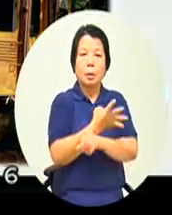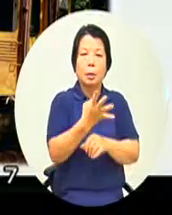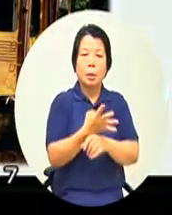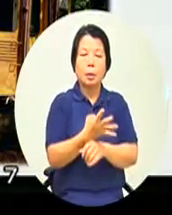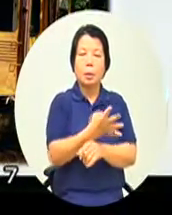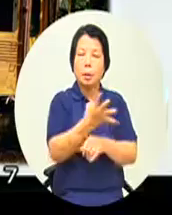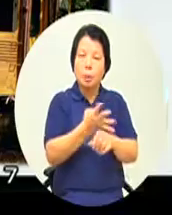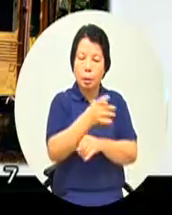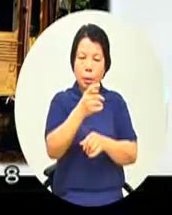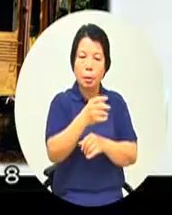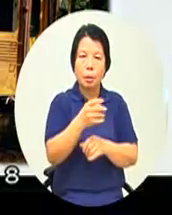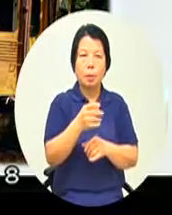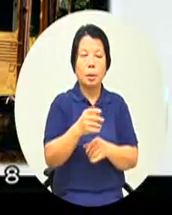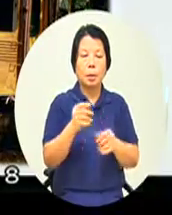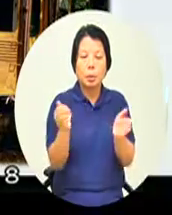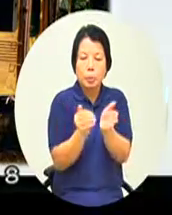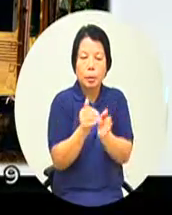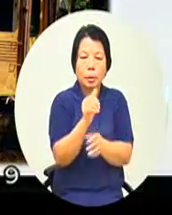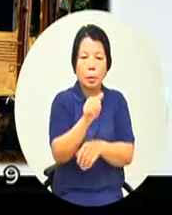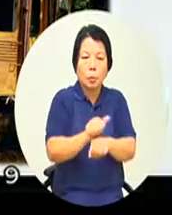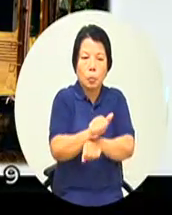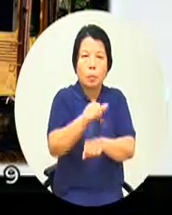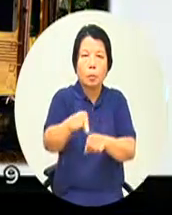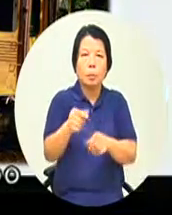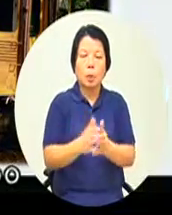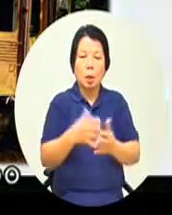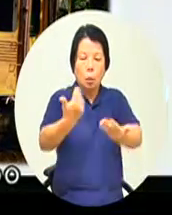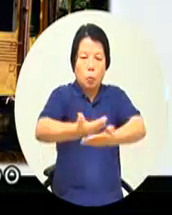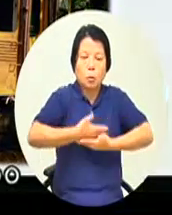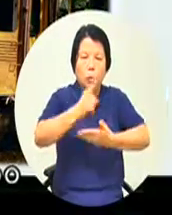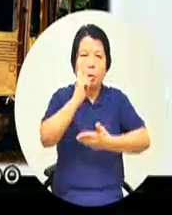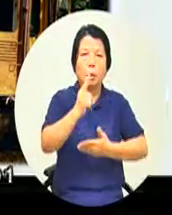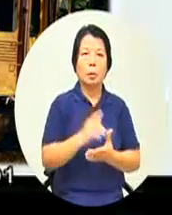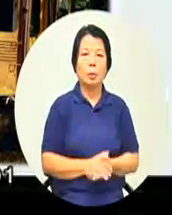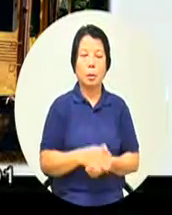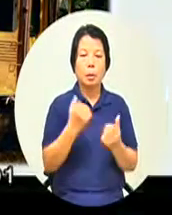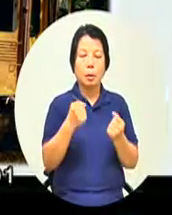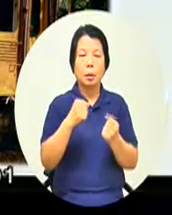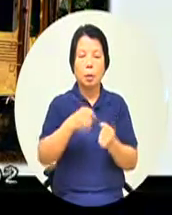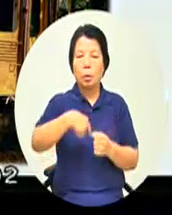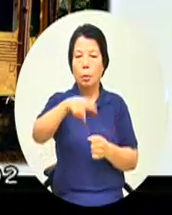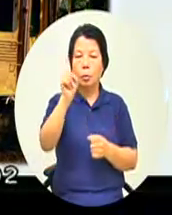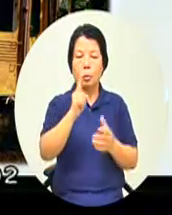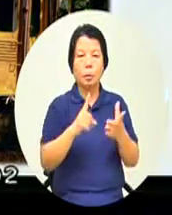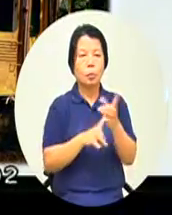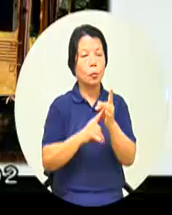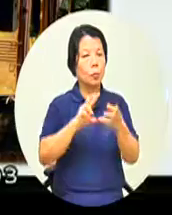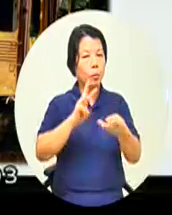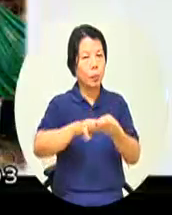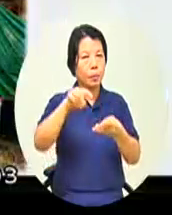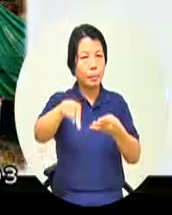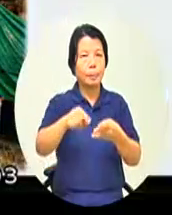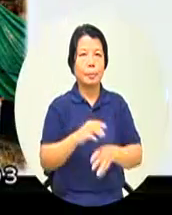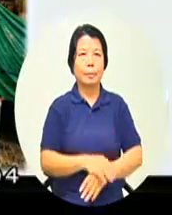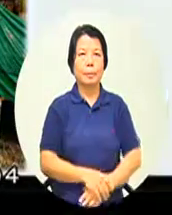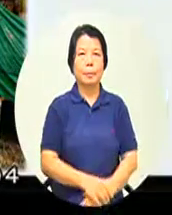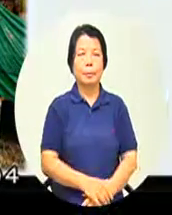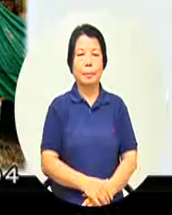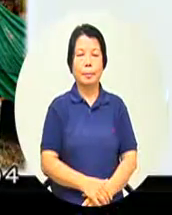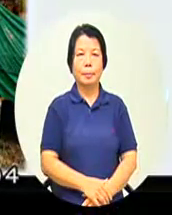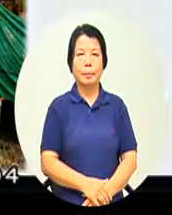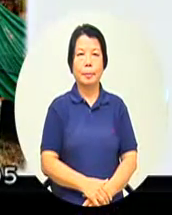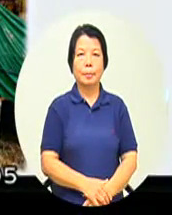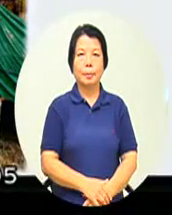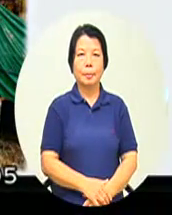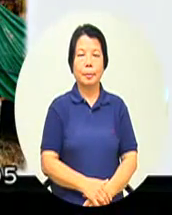当时的高铁，那这个他有收藏一台在我们去看的那个地方。那你看像